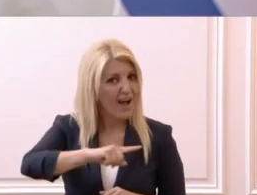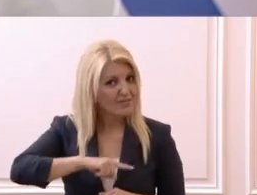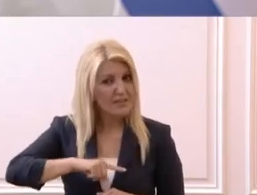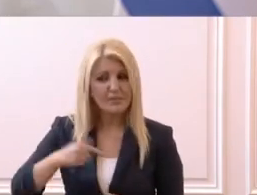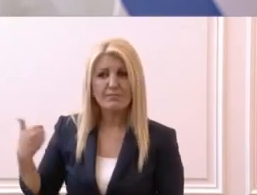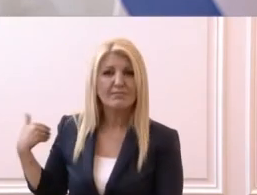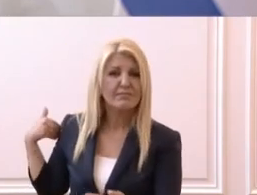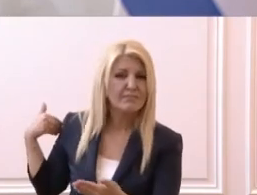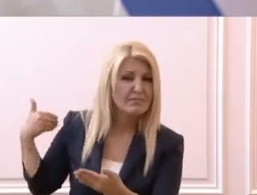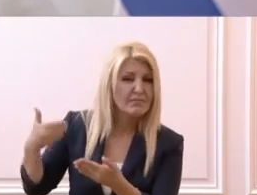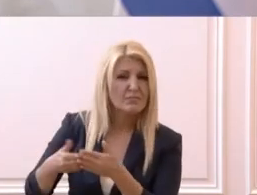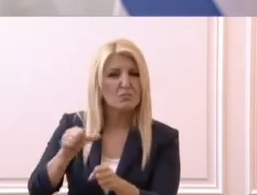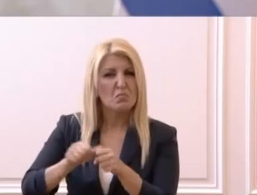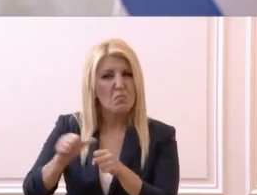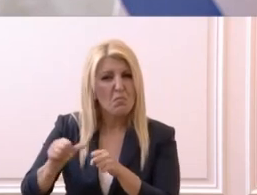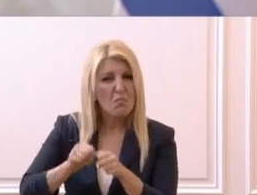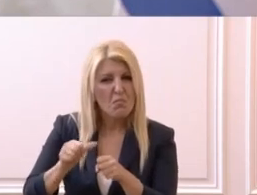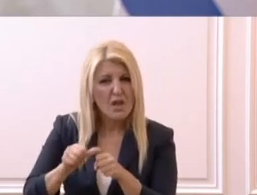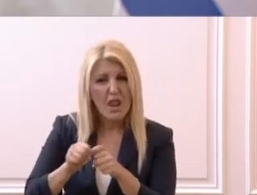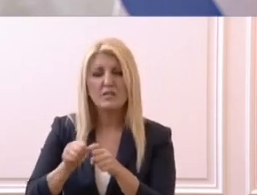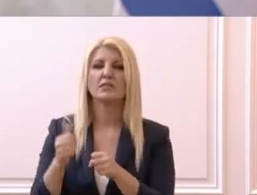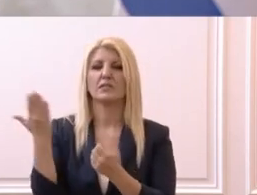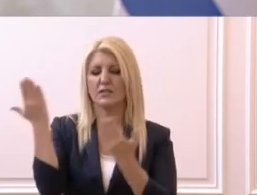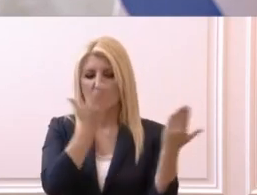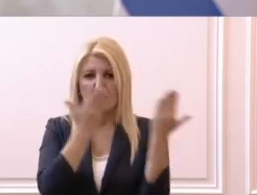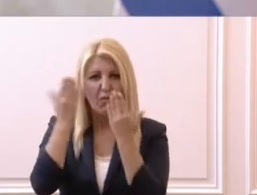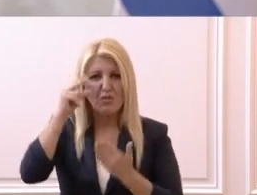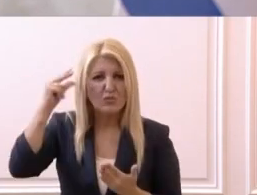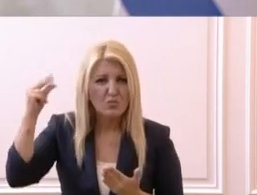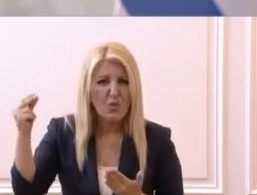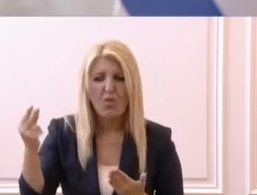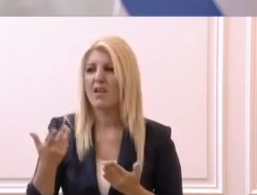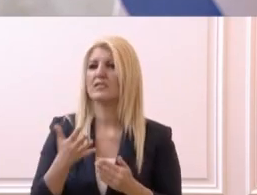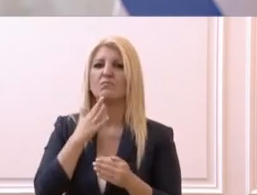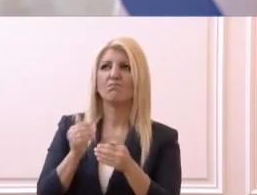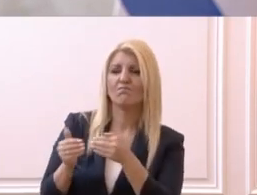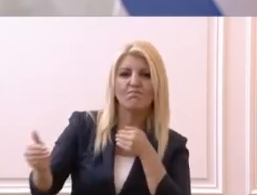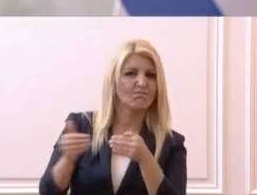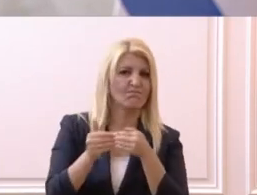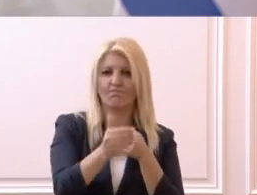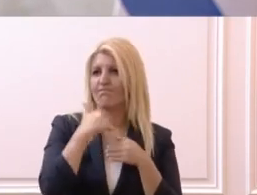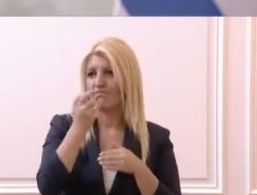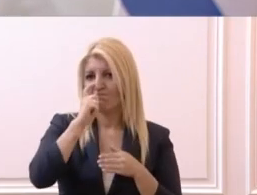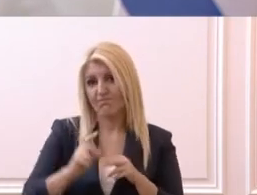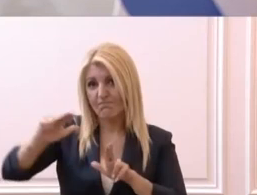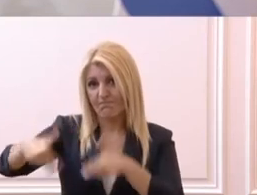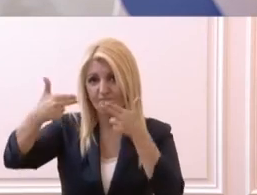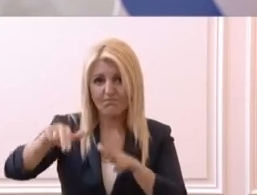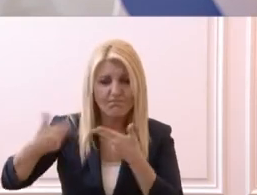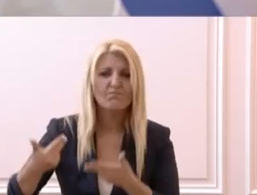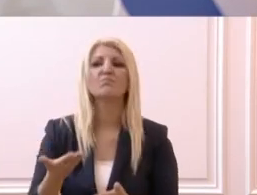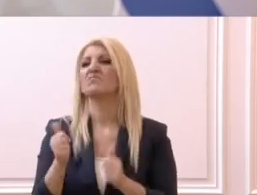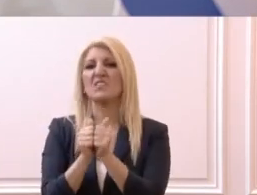τόσους μήνες είδαν τις σπουδές τους να αναστατώνονται, είδαν τους φίλους τους να απομακρύνονται, τα ταξίδια,